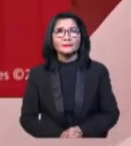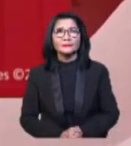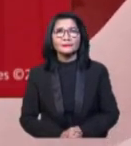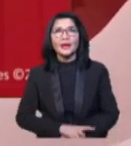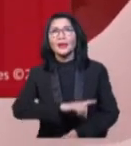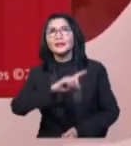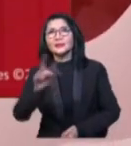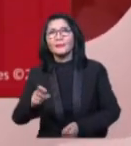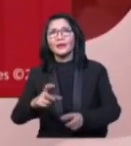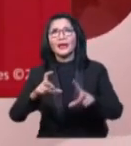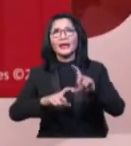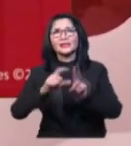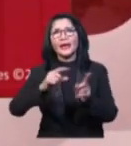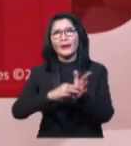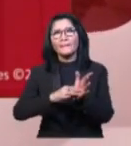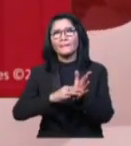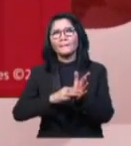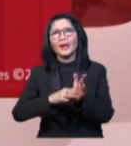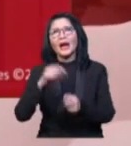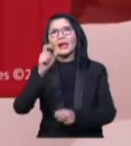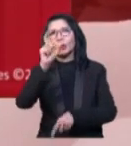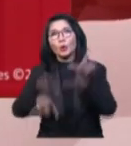SDM ya, pembiayaan sampai mereka bisa